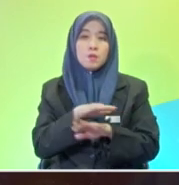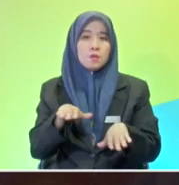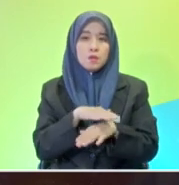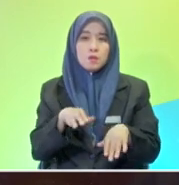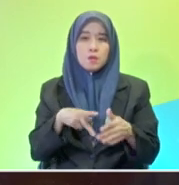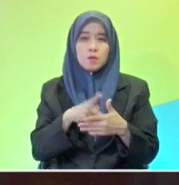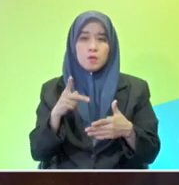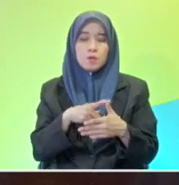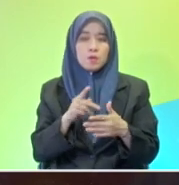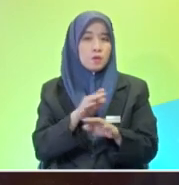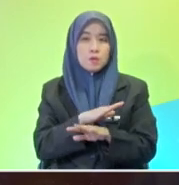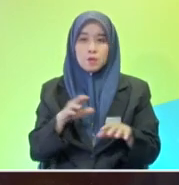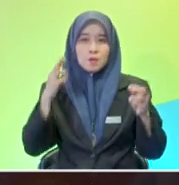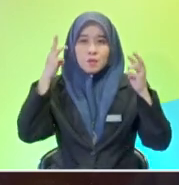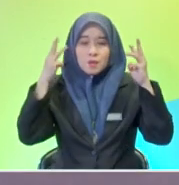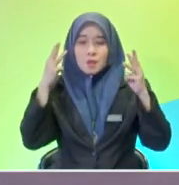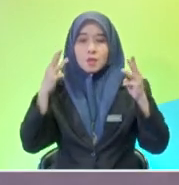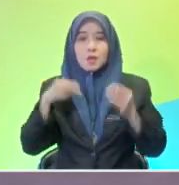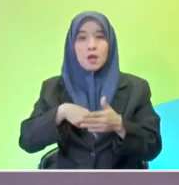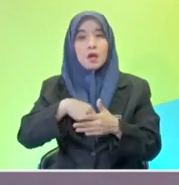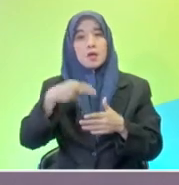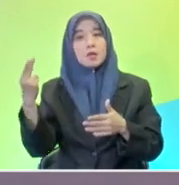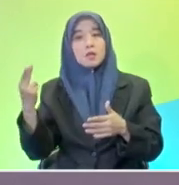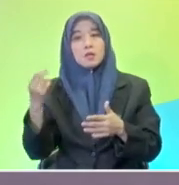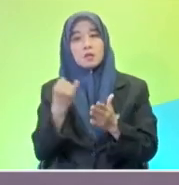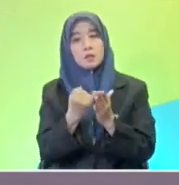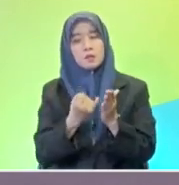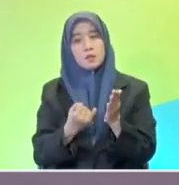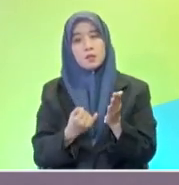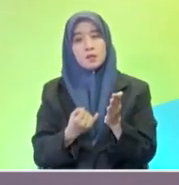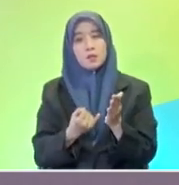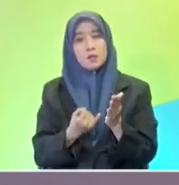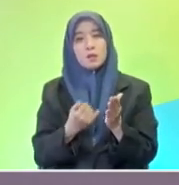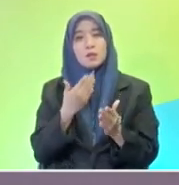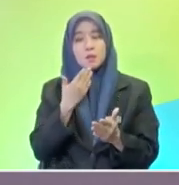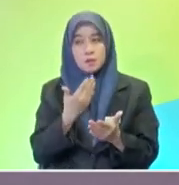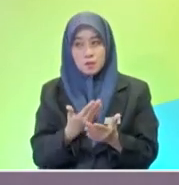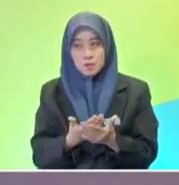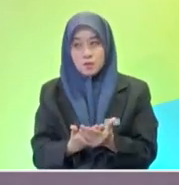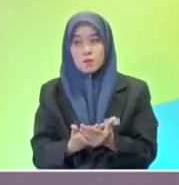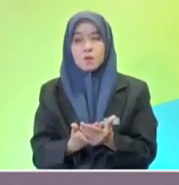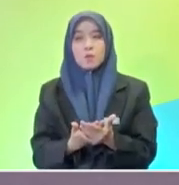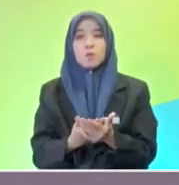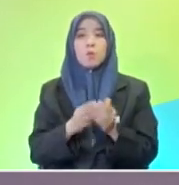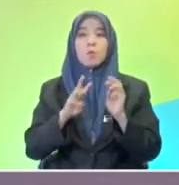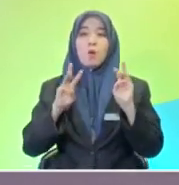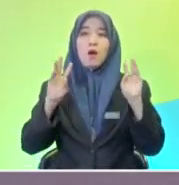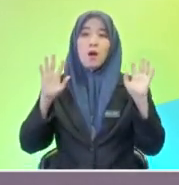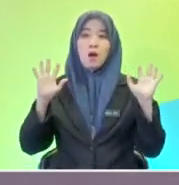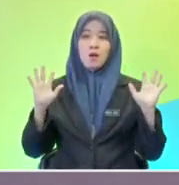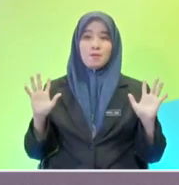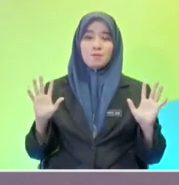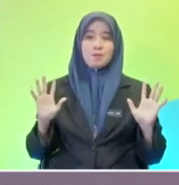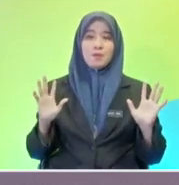Jangan risau ini ialah hasil se hasil seni oke oke Wow okey okey W Cikgu